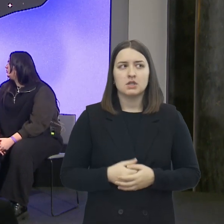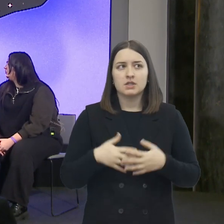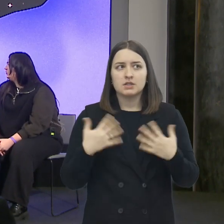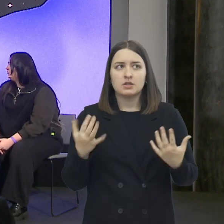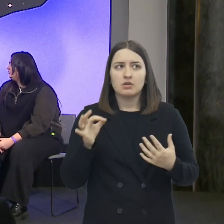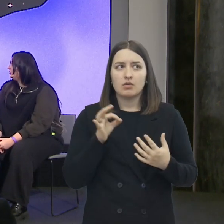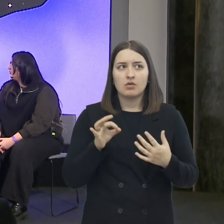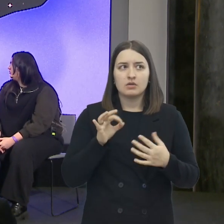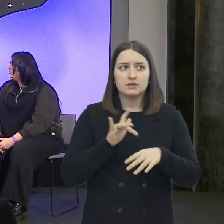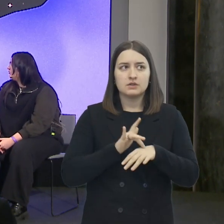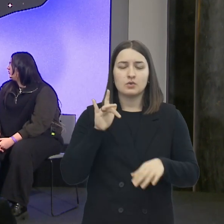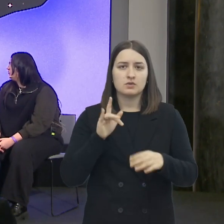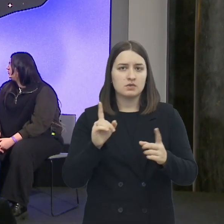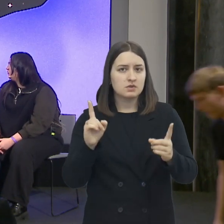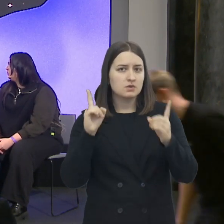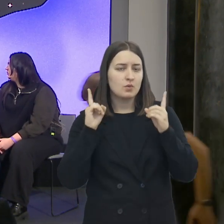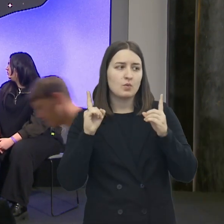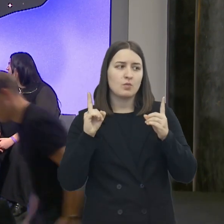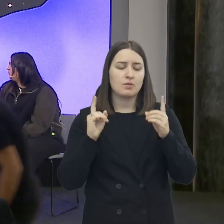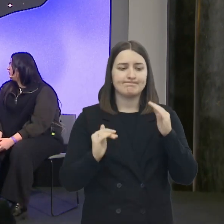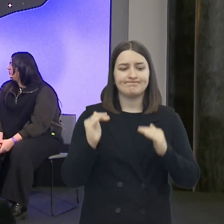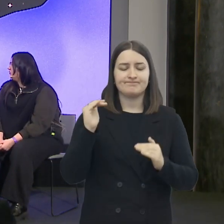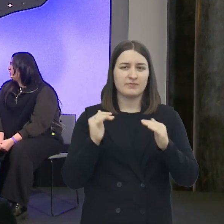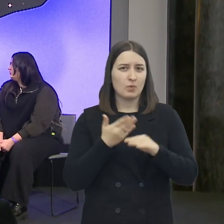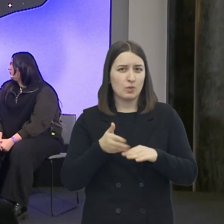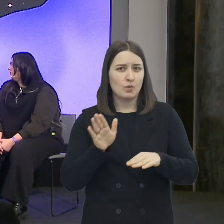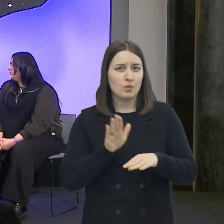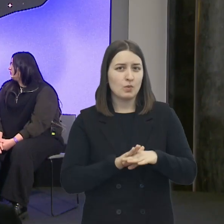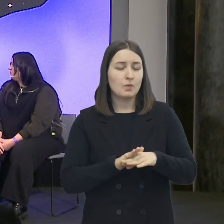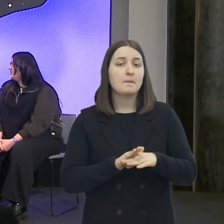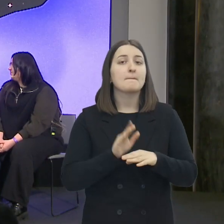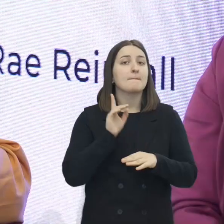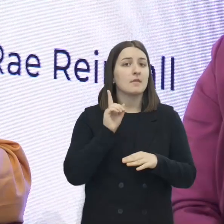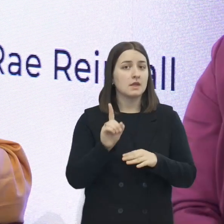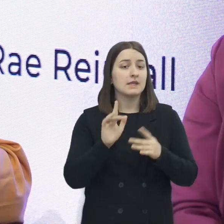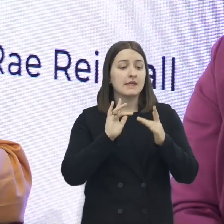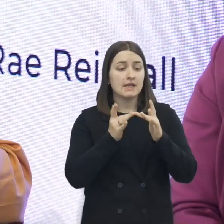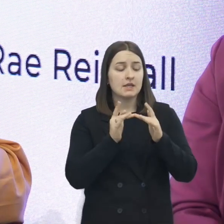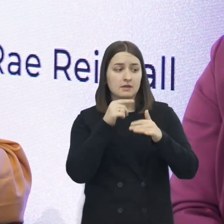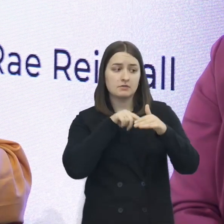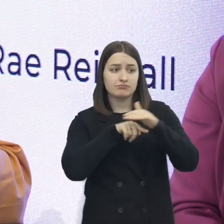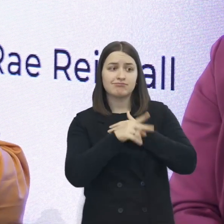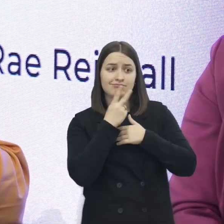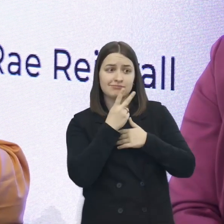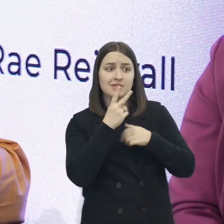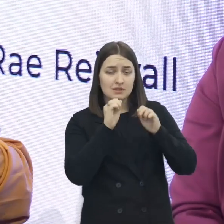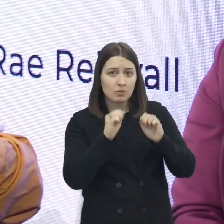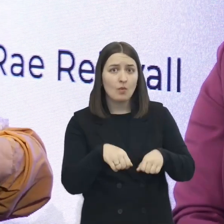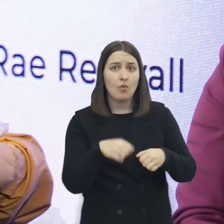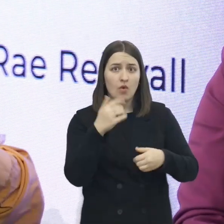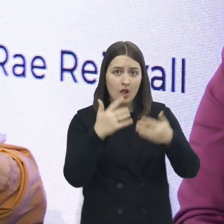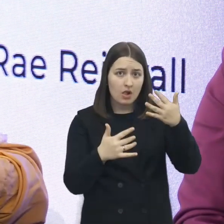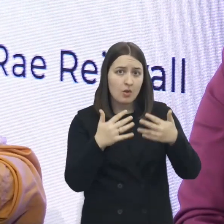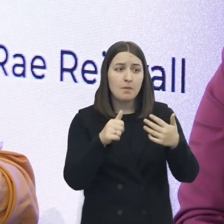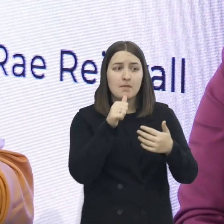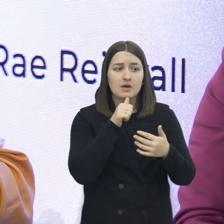nesaugumo jausmo pasikeitimą, bet internete tai tikrai matosi ir pats algoritmas, pavyzdžiui,